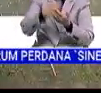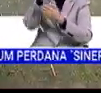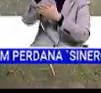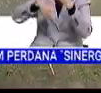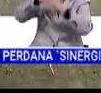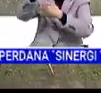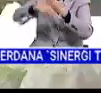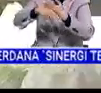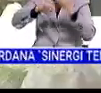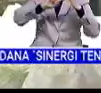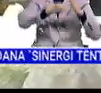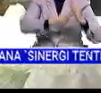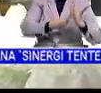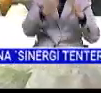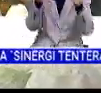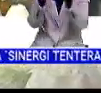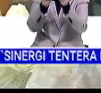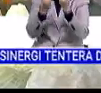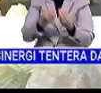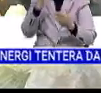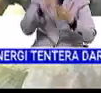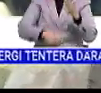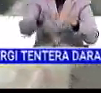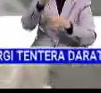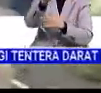program berlangsung dengan nilai berjumlah